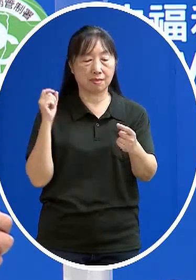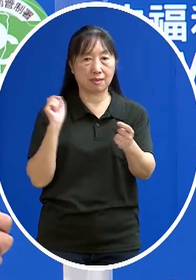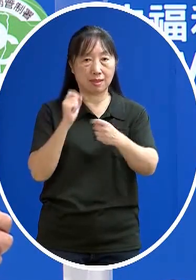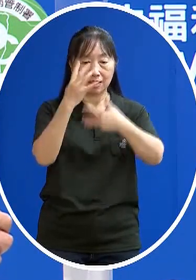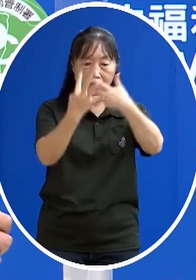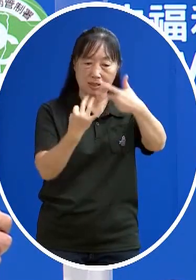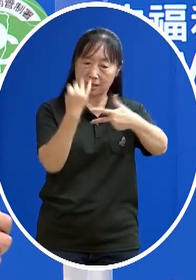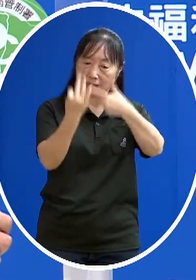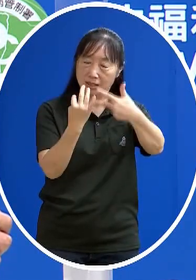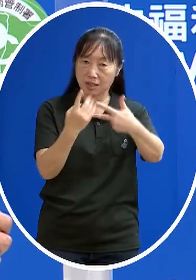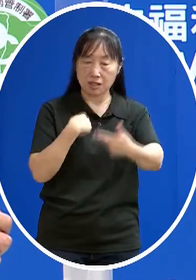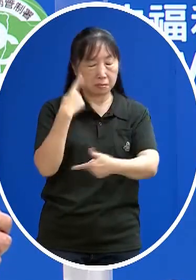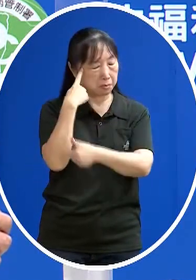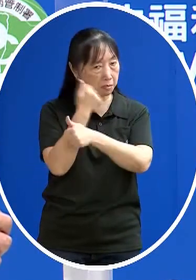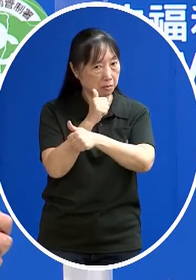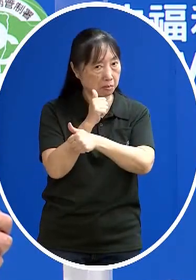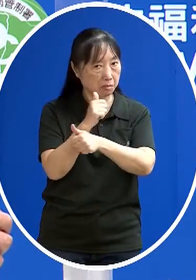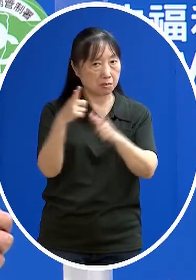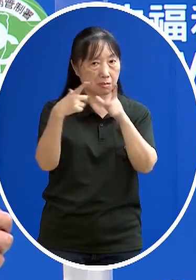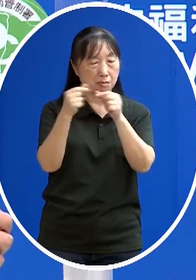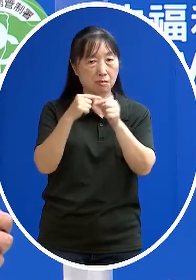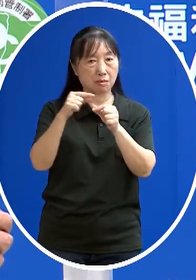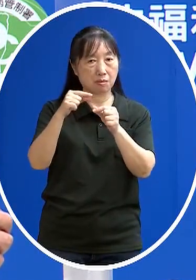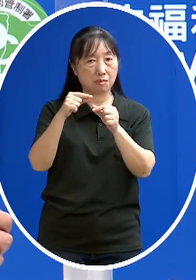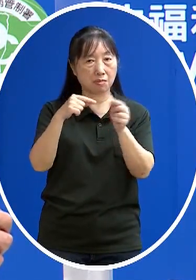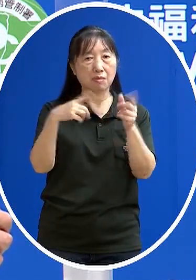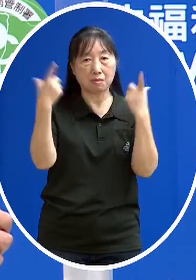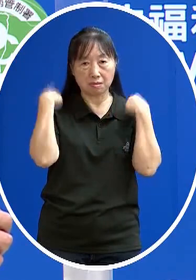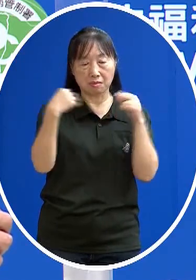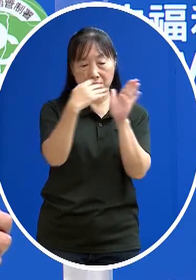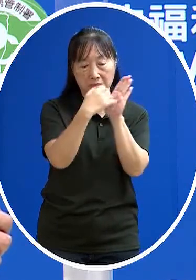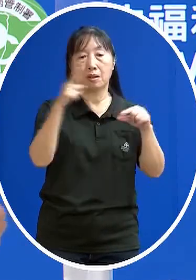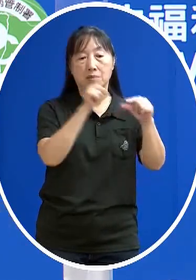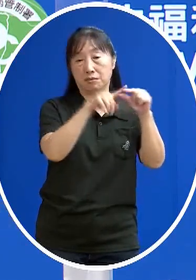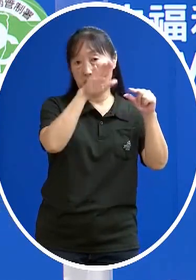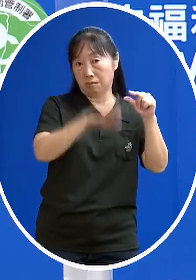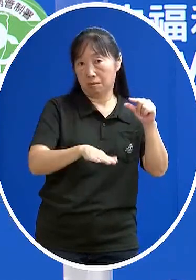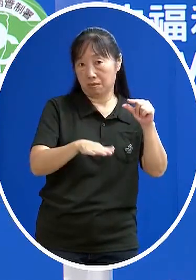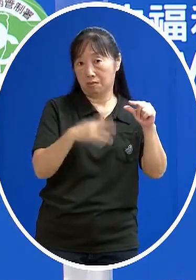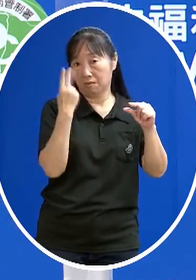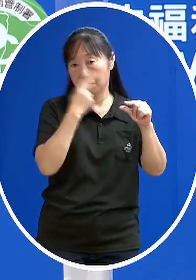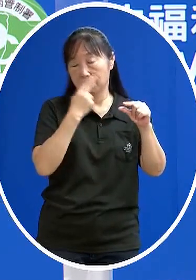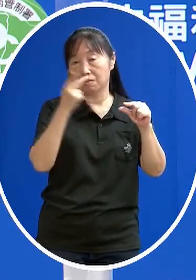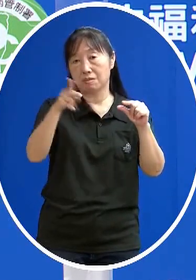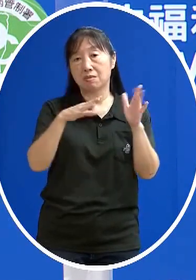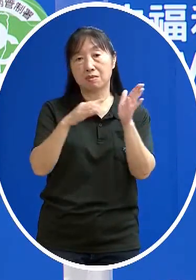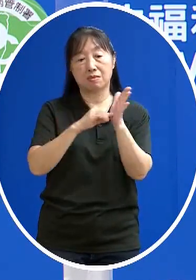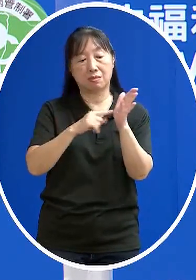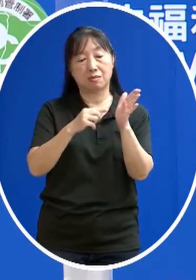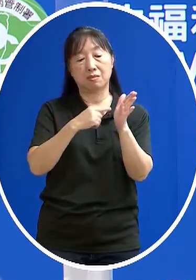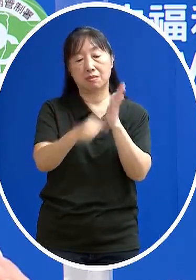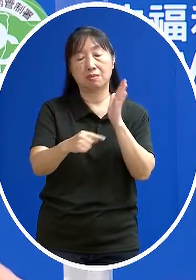察，我们决定把日本移出我们的中低风险的国家。